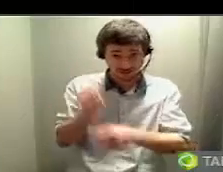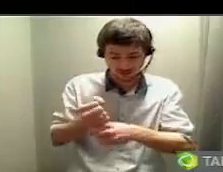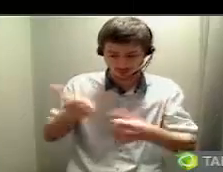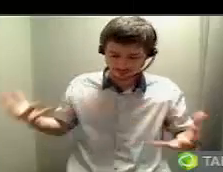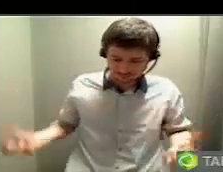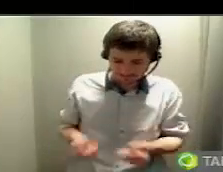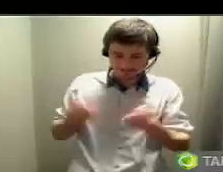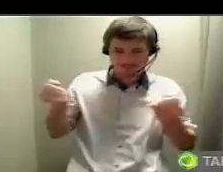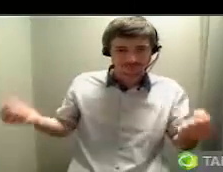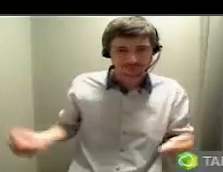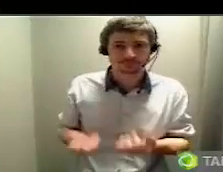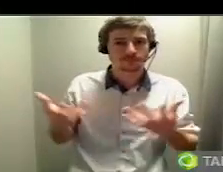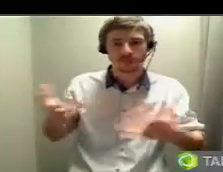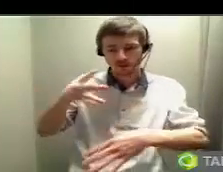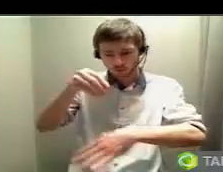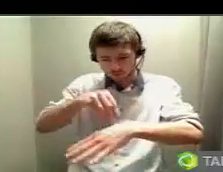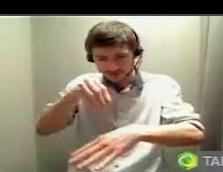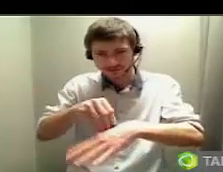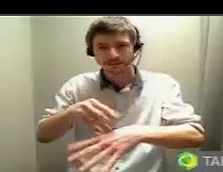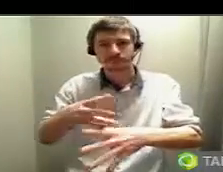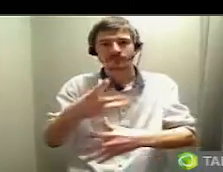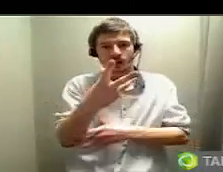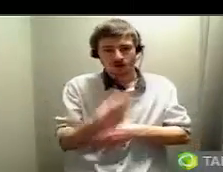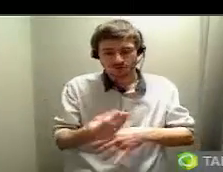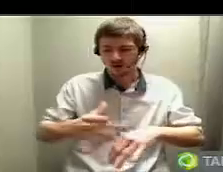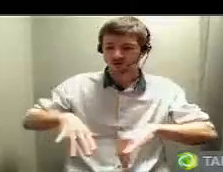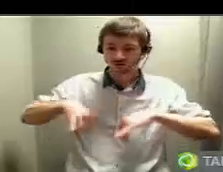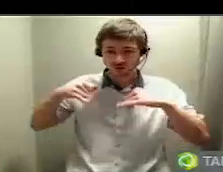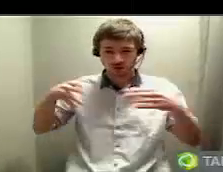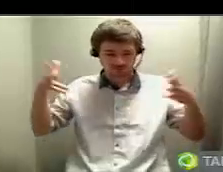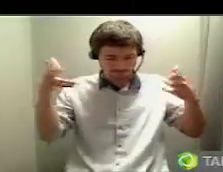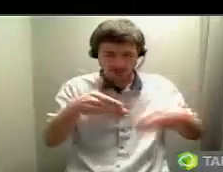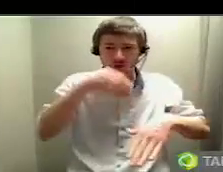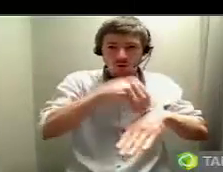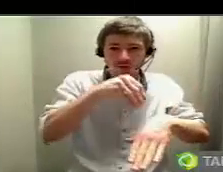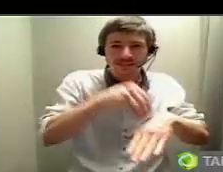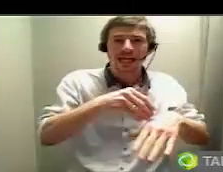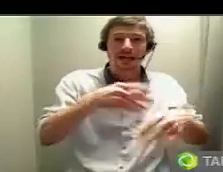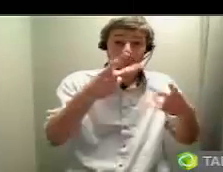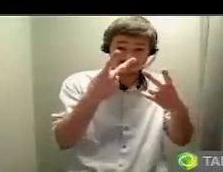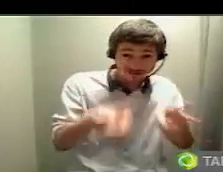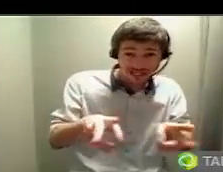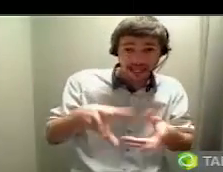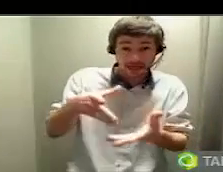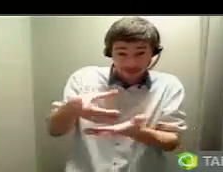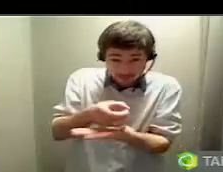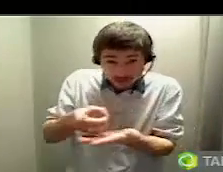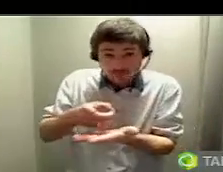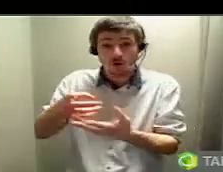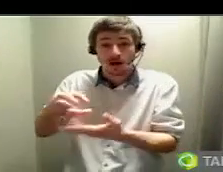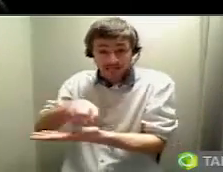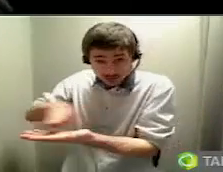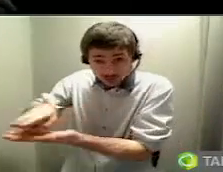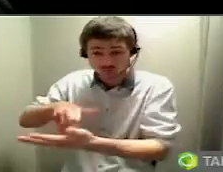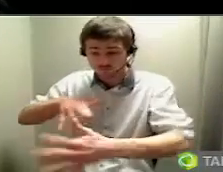de jeunes, que ce soit les conseils communaux, régionaux, départementaux, toutes les actions que les jeunes élus, puisque